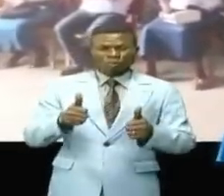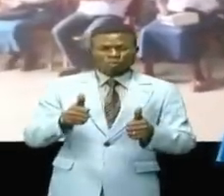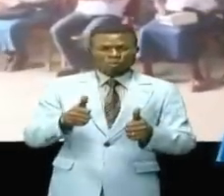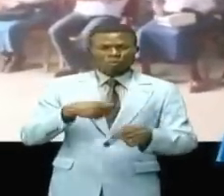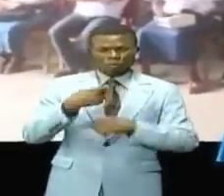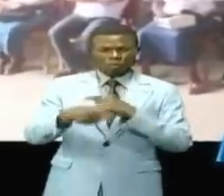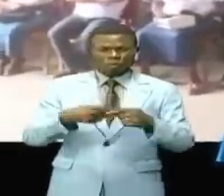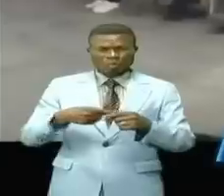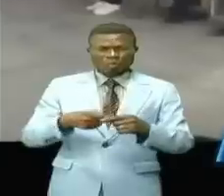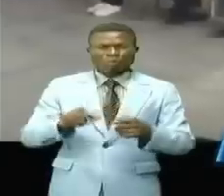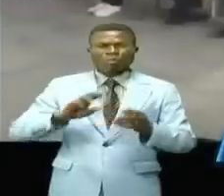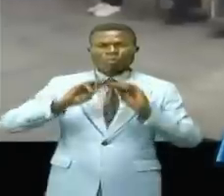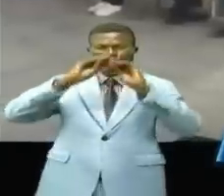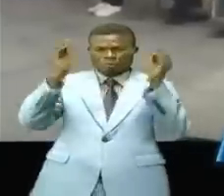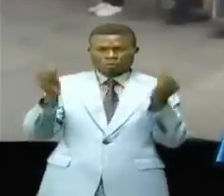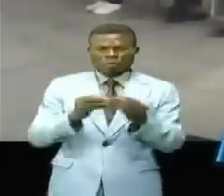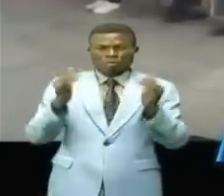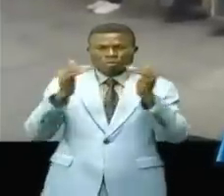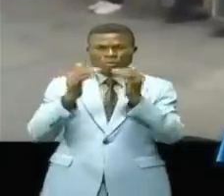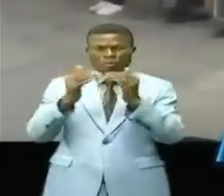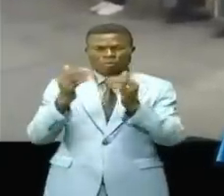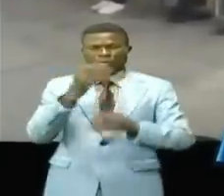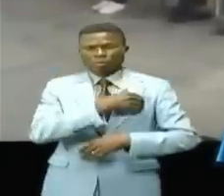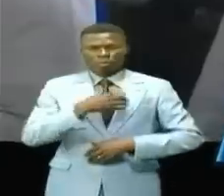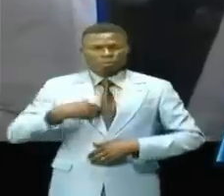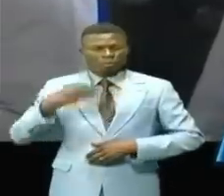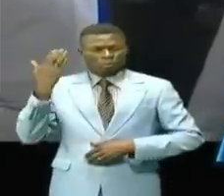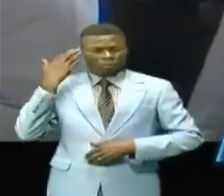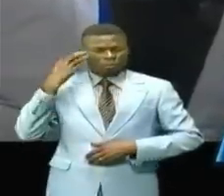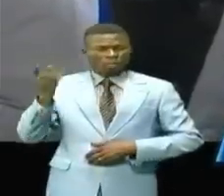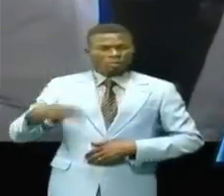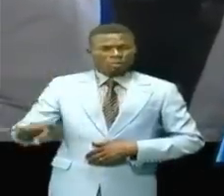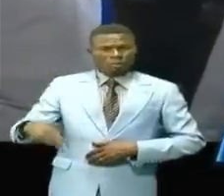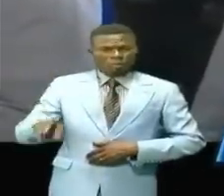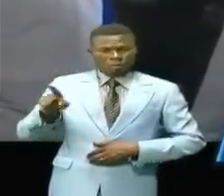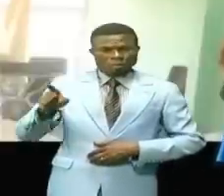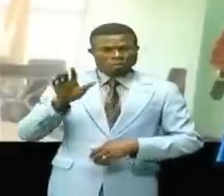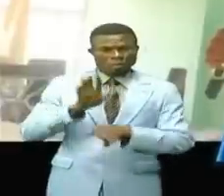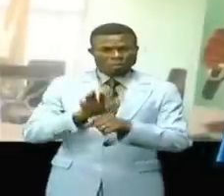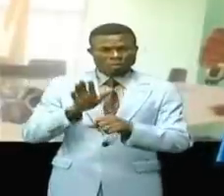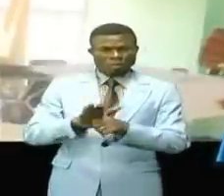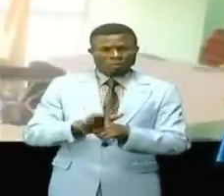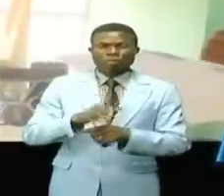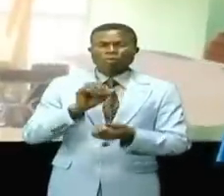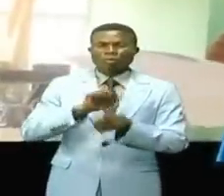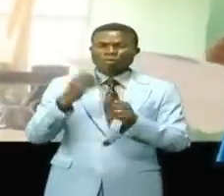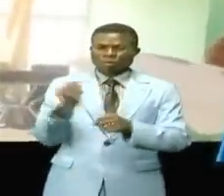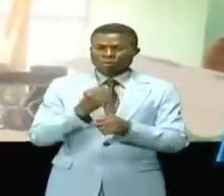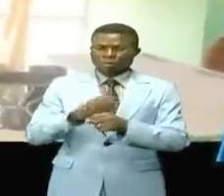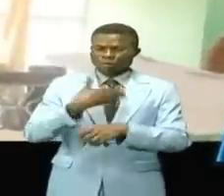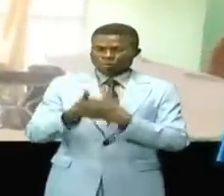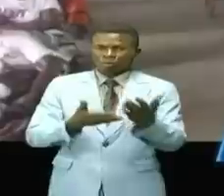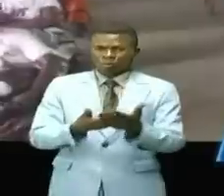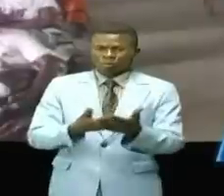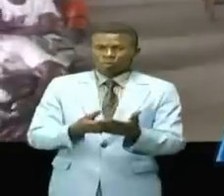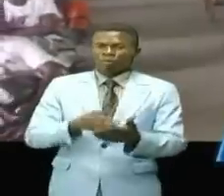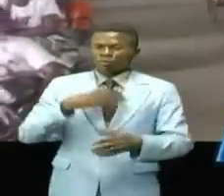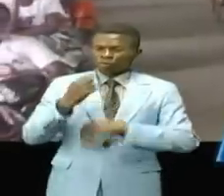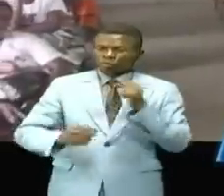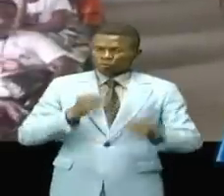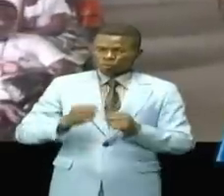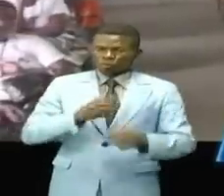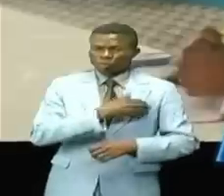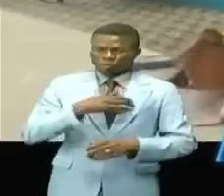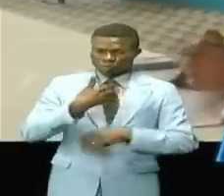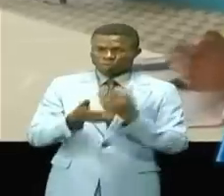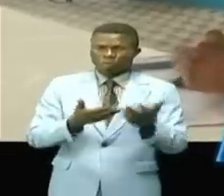dégagée sur le bilan de la parité dans cette province au regard des différentes réalisations et efforts que fournit